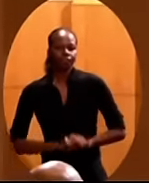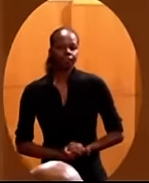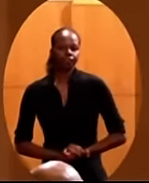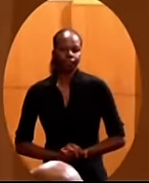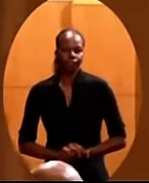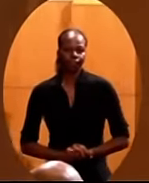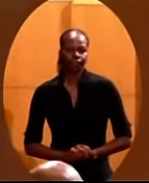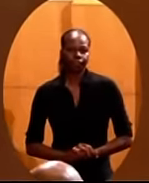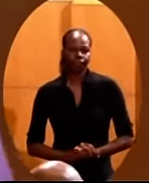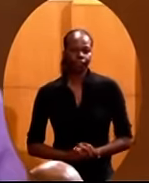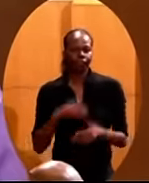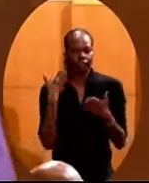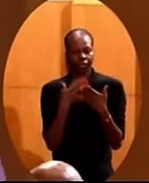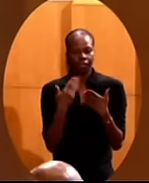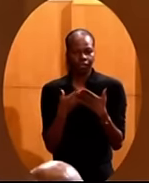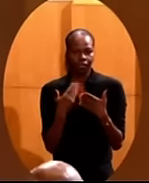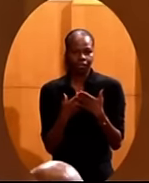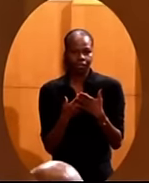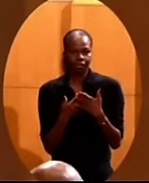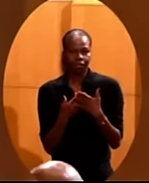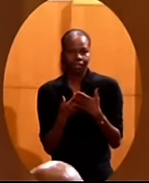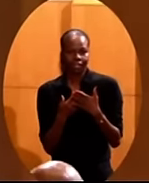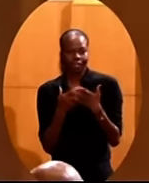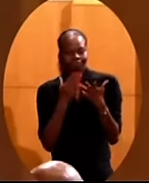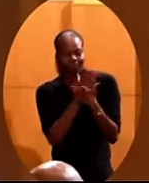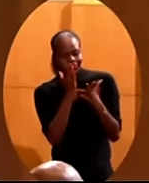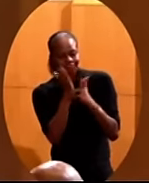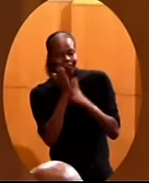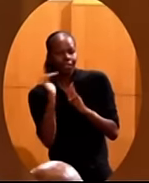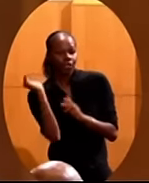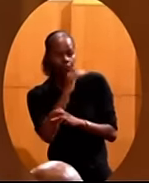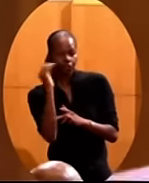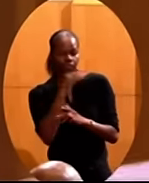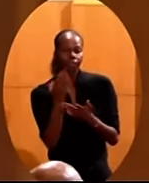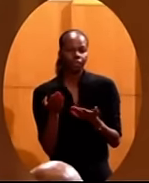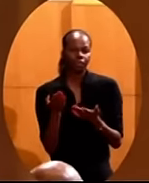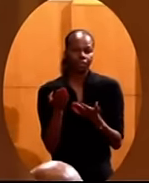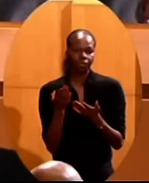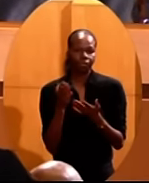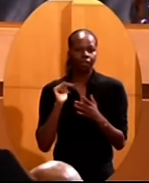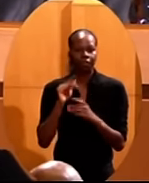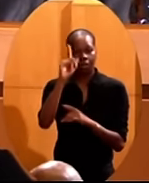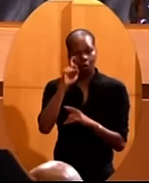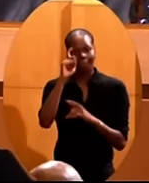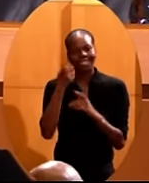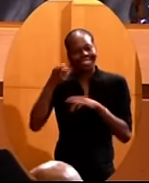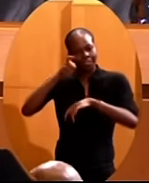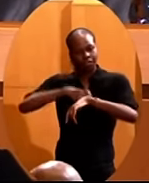qui ce sont là les grand d'urgence que nous le lancerons